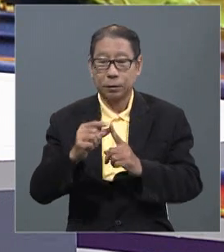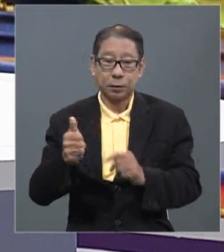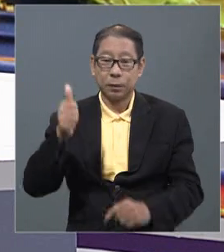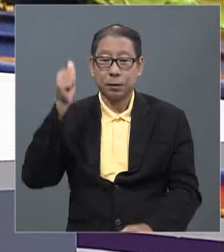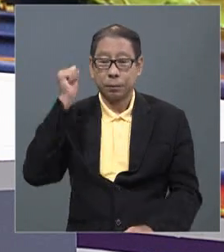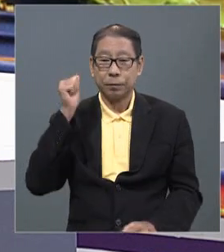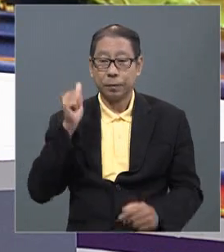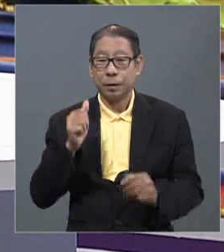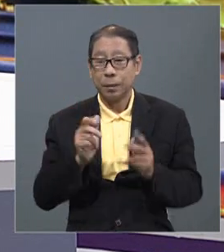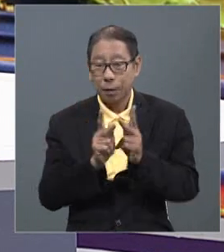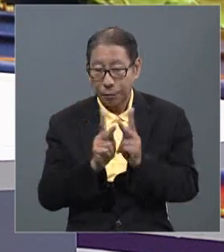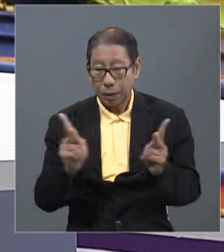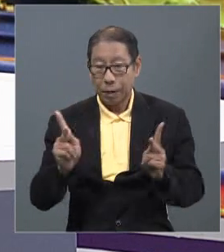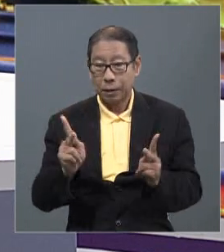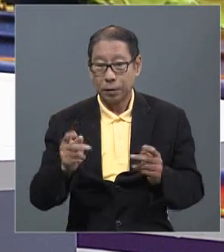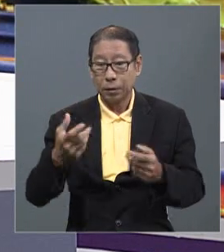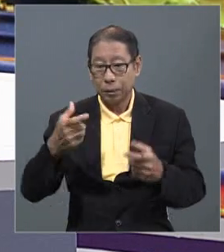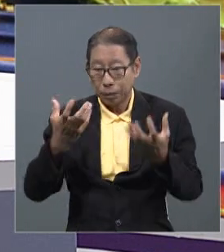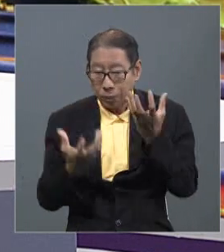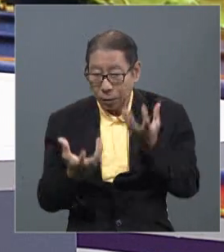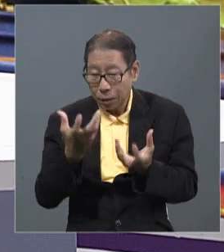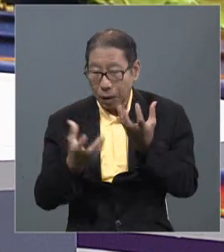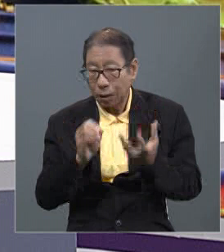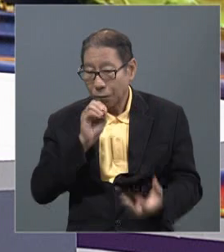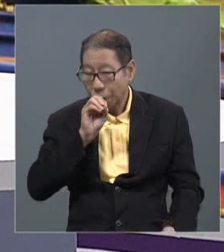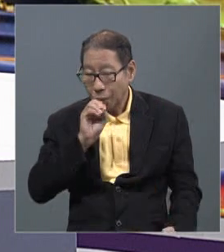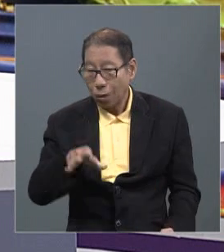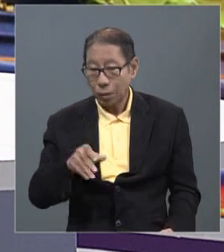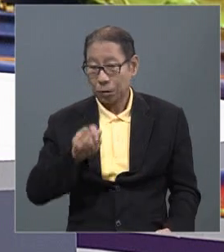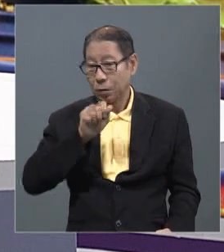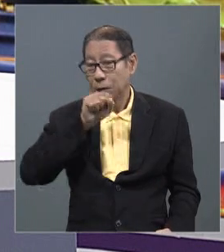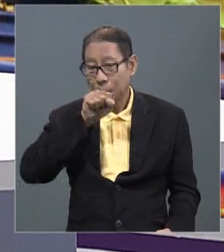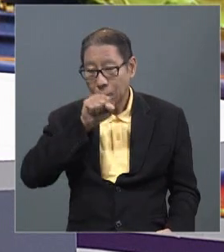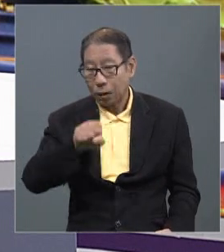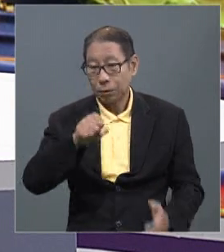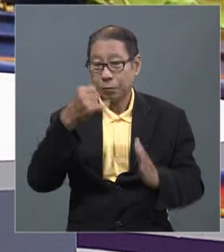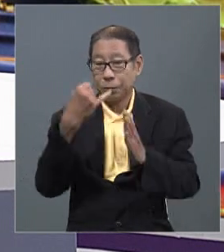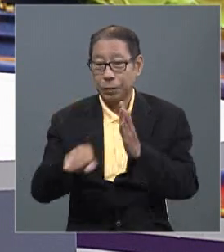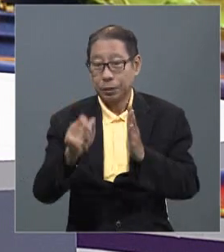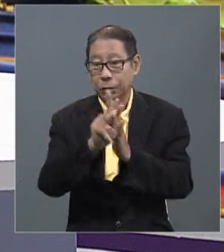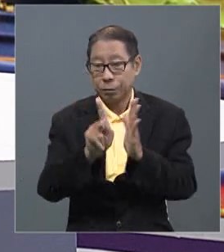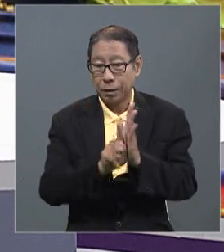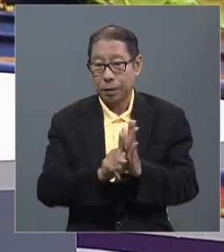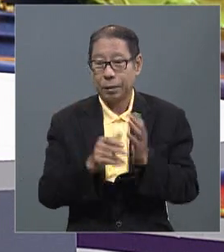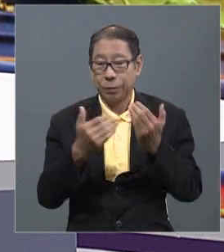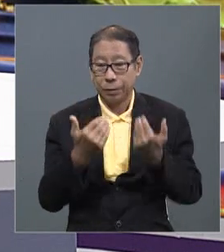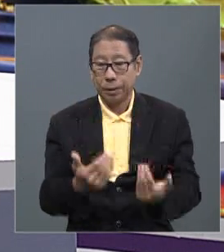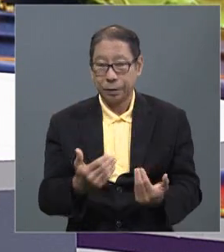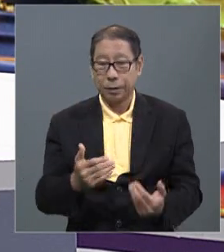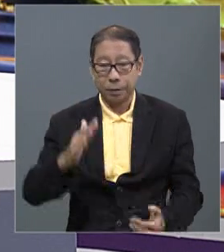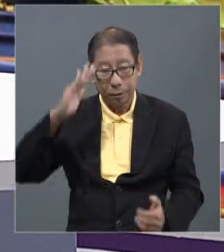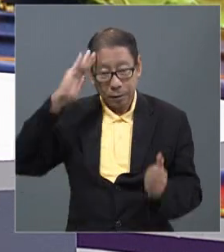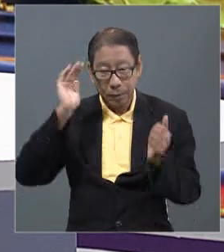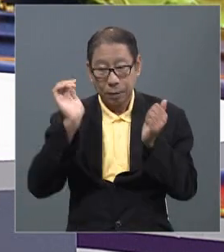คณะกรรมการกฤษฎีกานะครับซึ่งตอนนั้นเนี่ยคณะกรรมการกฤษฎีกาบอกไว้ว่าคำสั่งดังกล่าวเนี่ยมิชอบด้วยกฎหมายนะครับเพราะฉะนั้นวันนี้นะท่านก็เลย